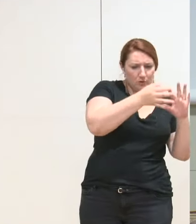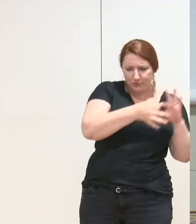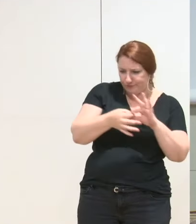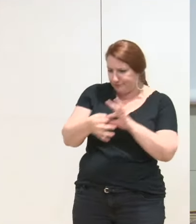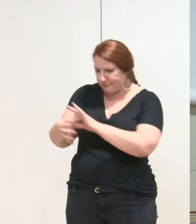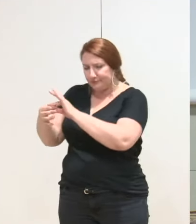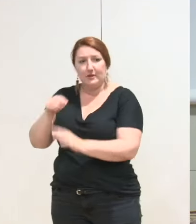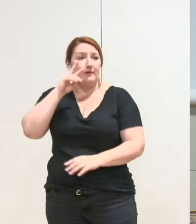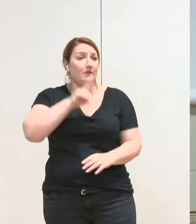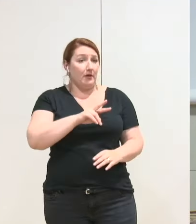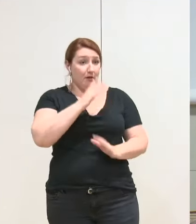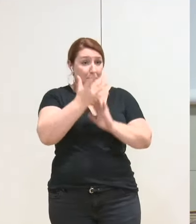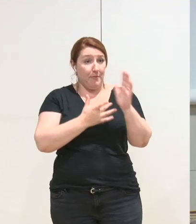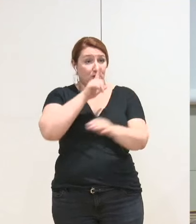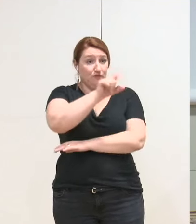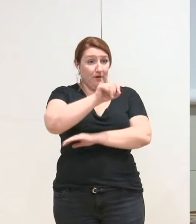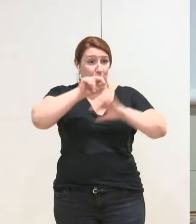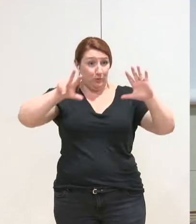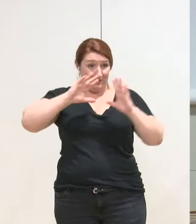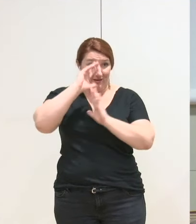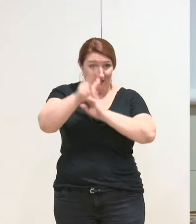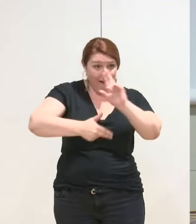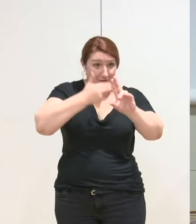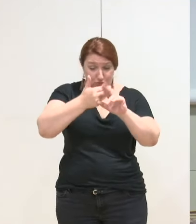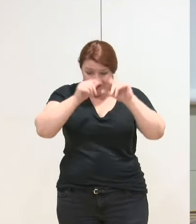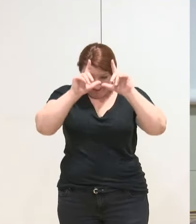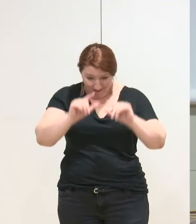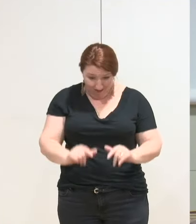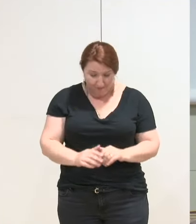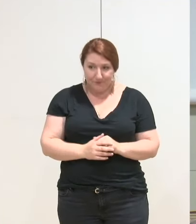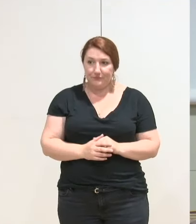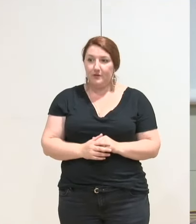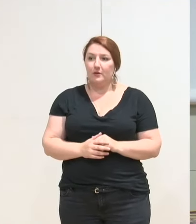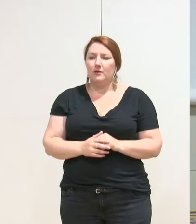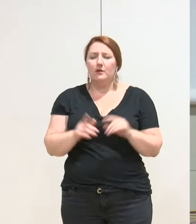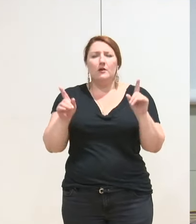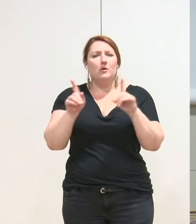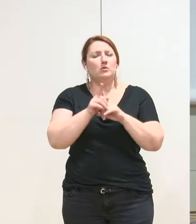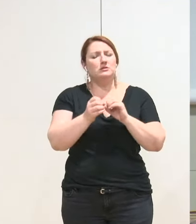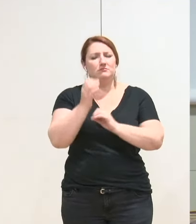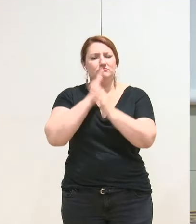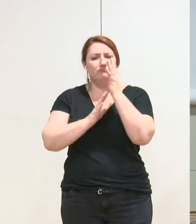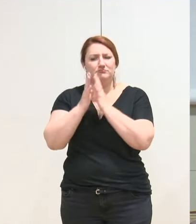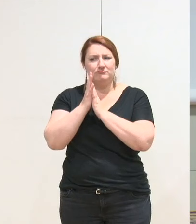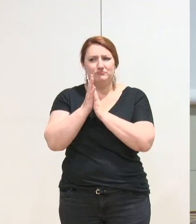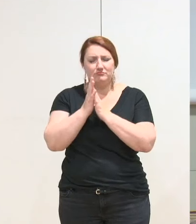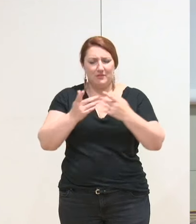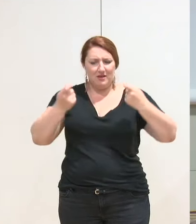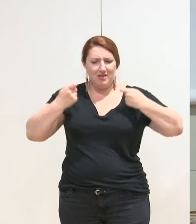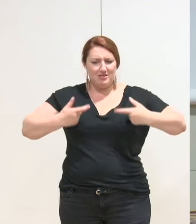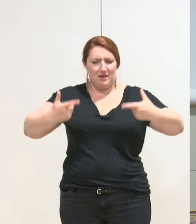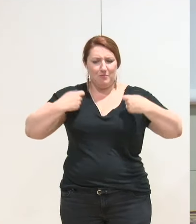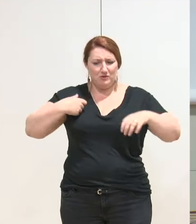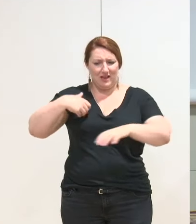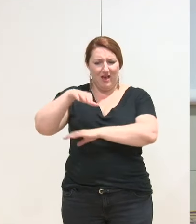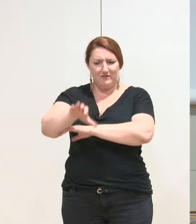questions page 28 vous nous avez aussi parlé d'une de dépenses d'investissement par